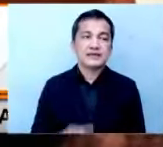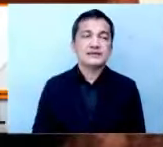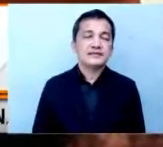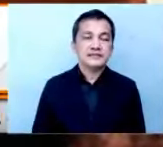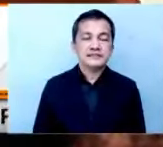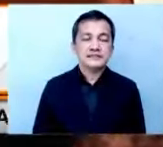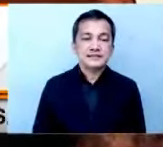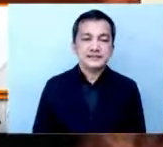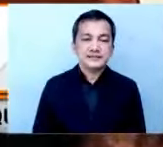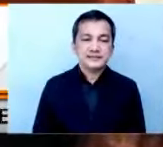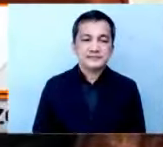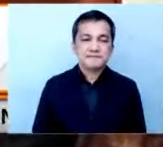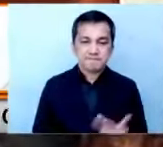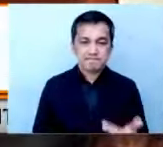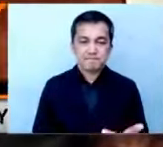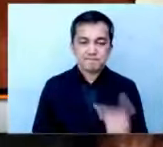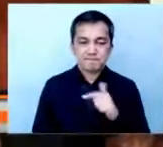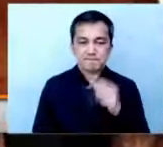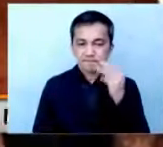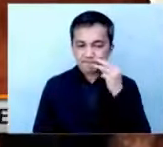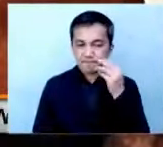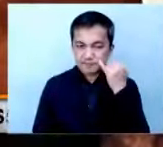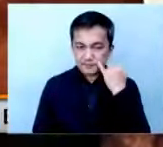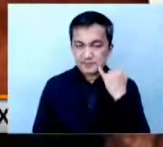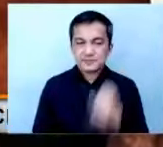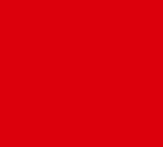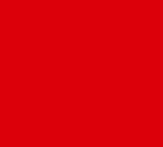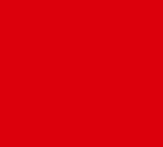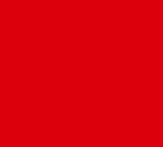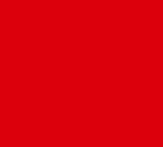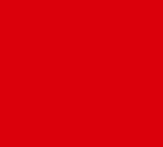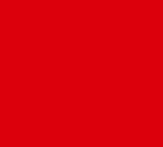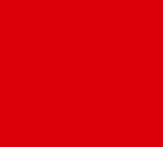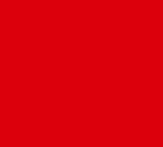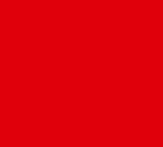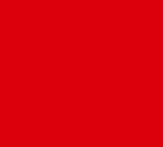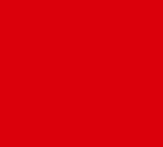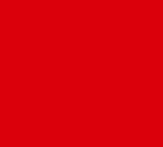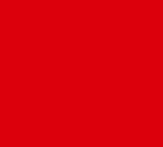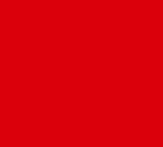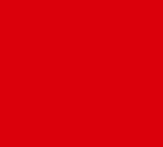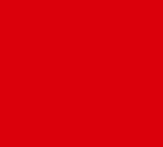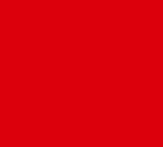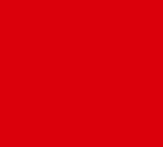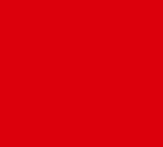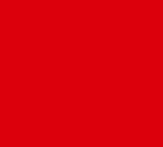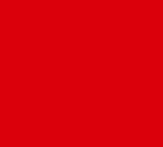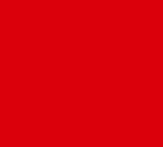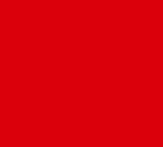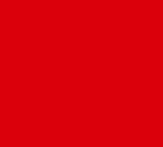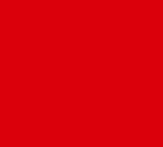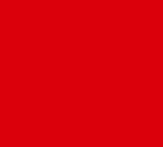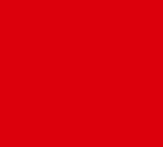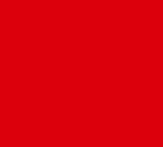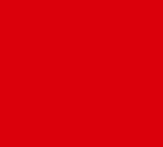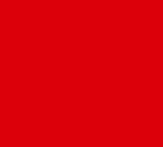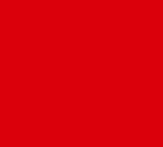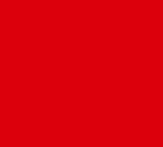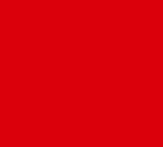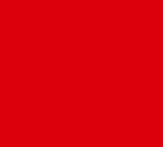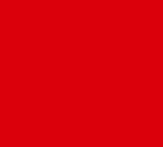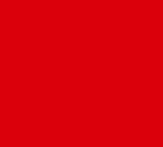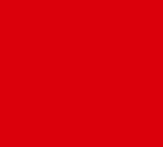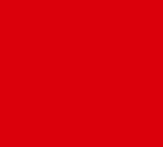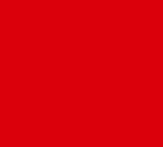sa Frontline, MJ Marfori, News 5. Mga kapatid, ito po ang inyong K-Alaman Queen,